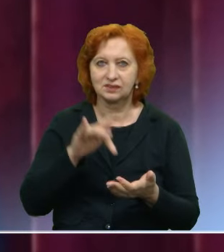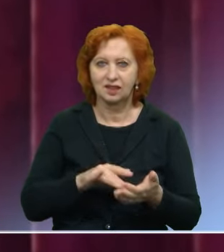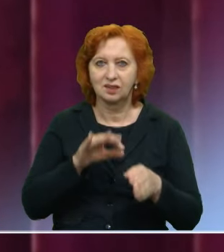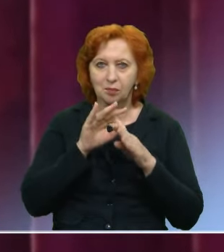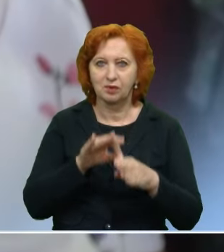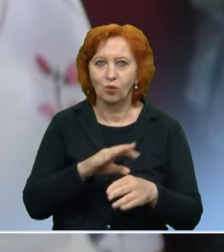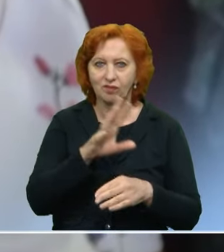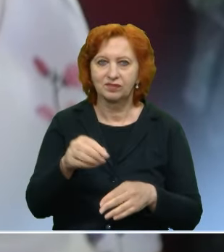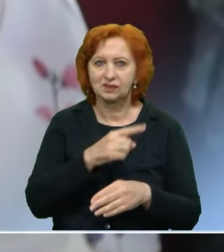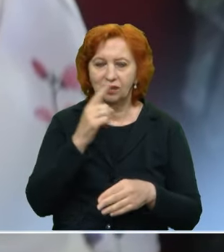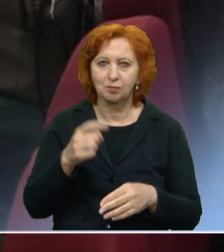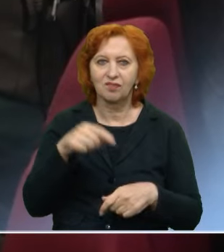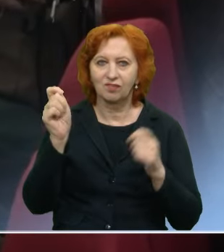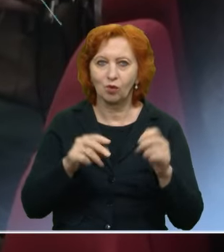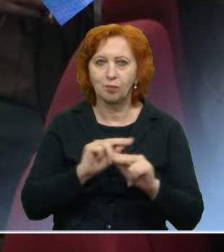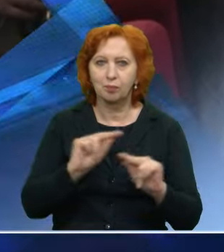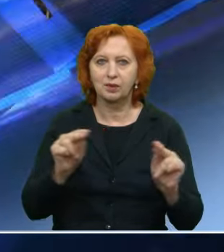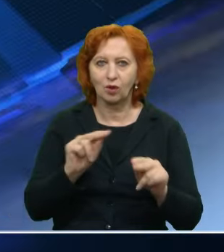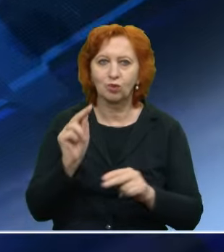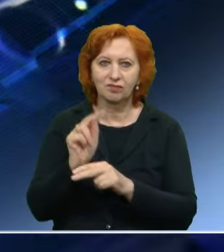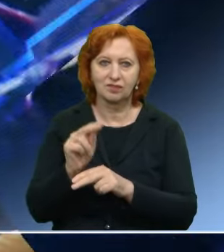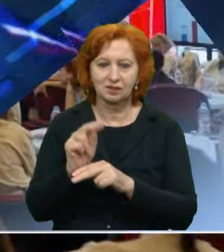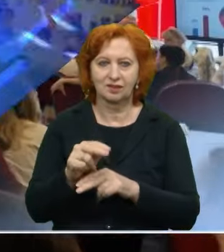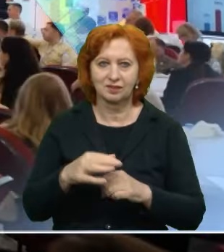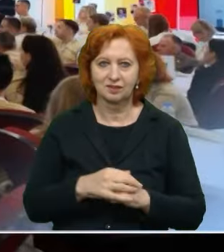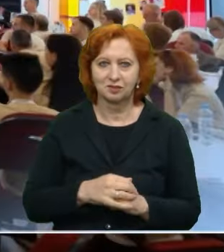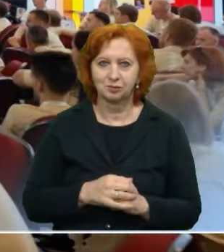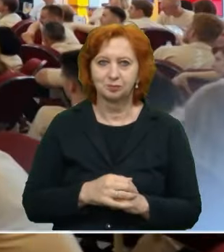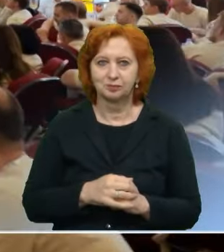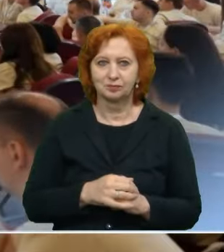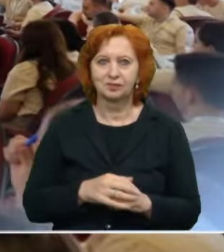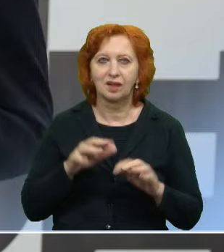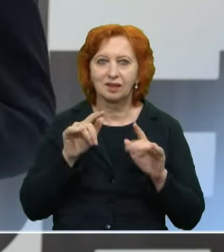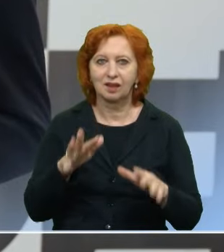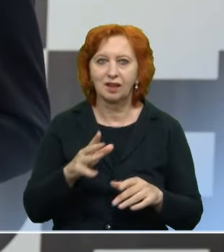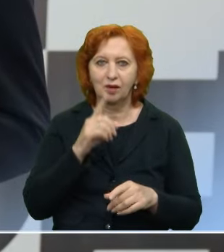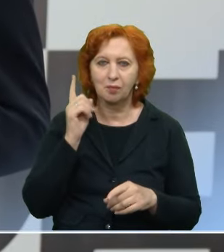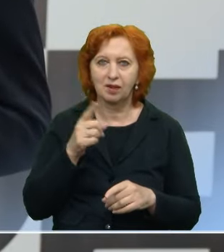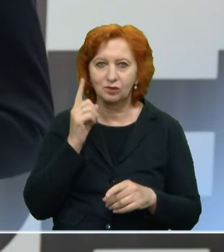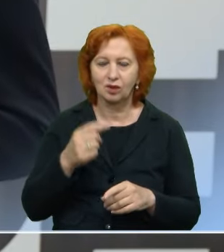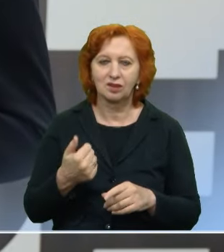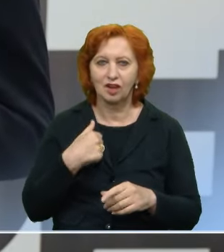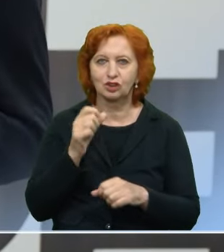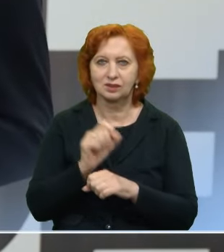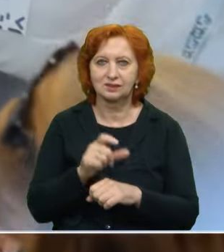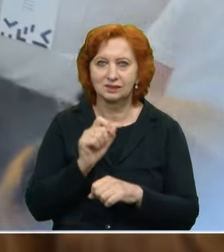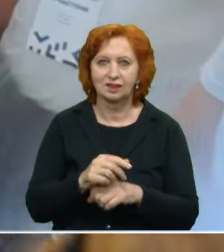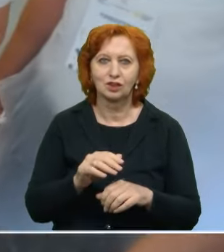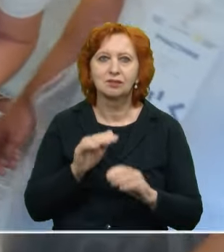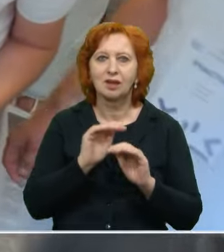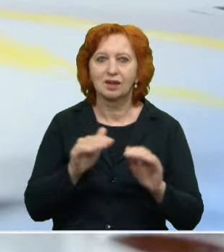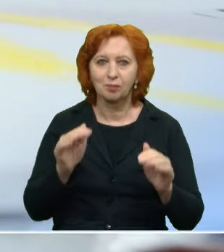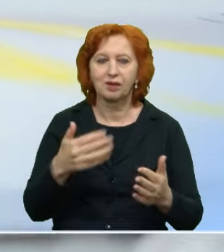проходит Всероссийский форум педагогов-наставников. Дело молодое. Наша задача здесь ребят